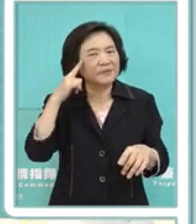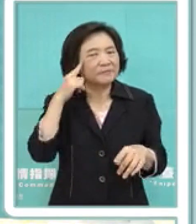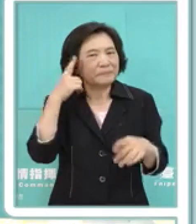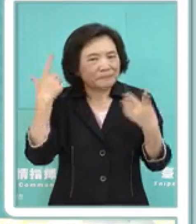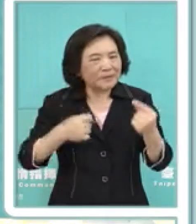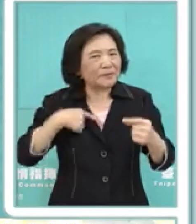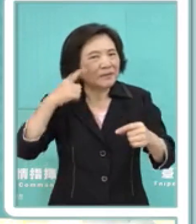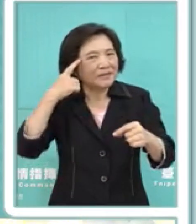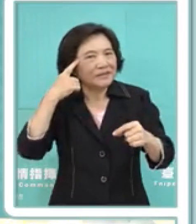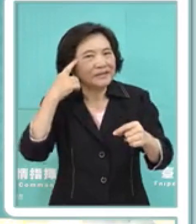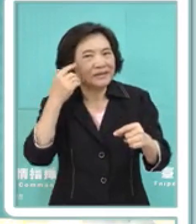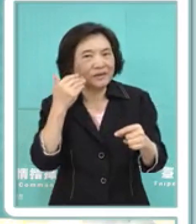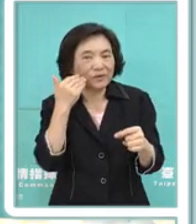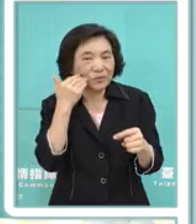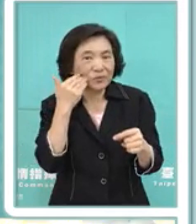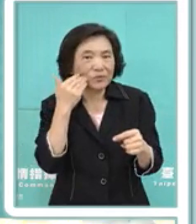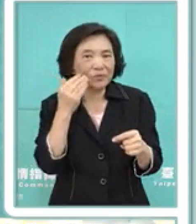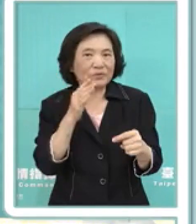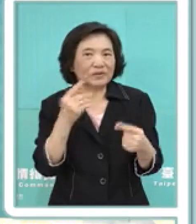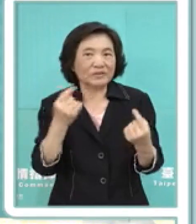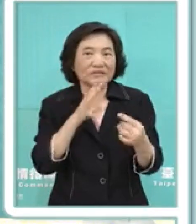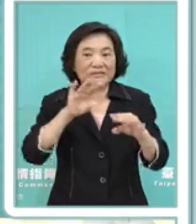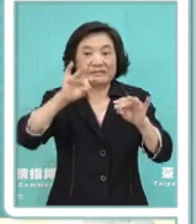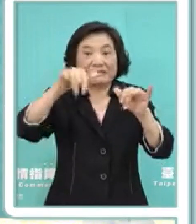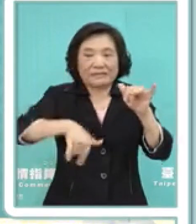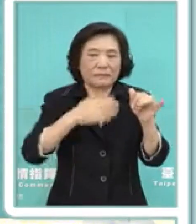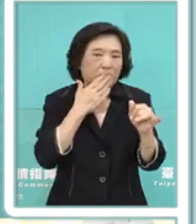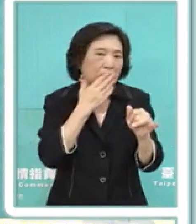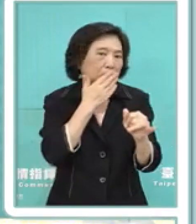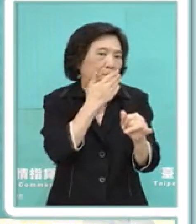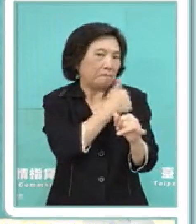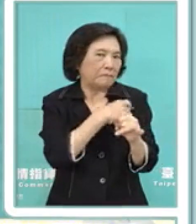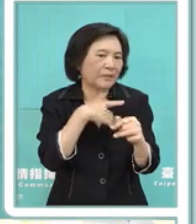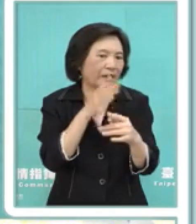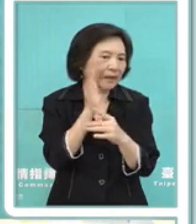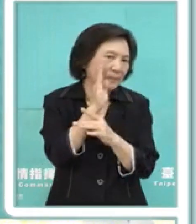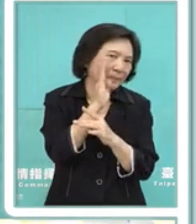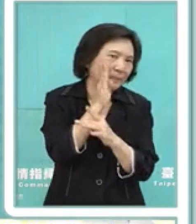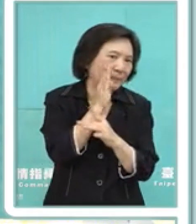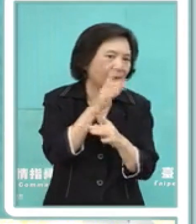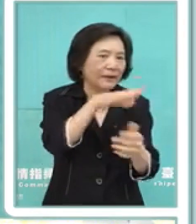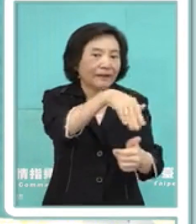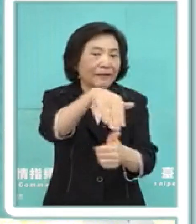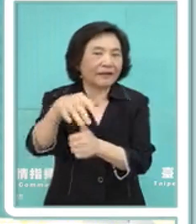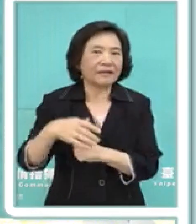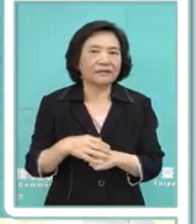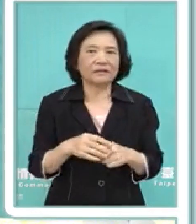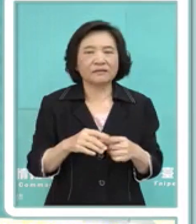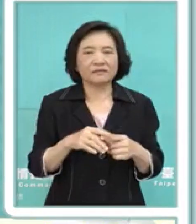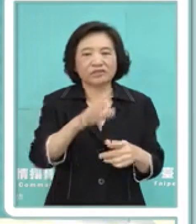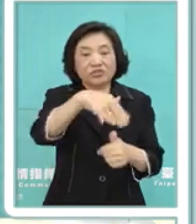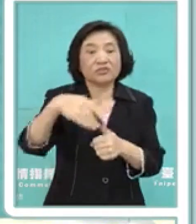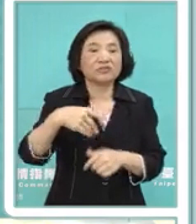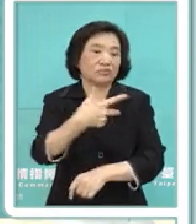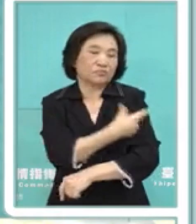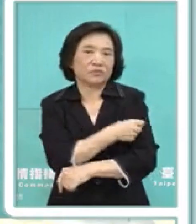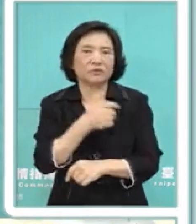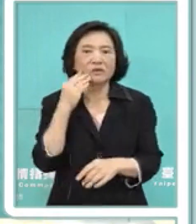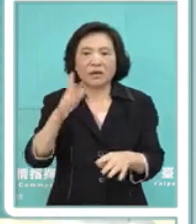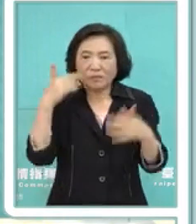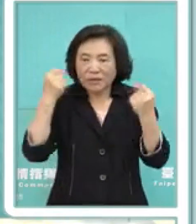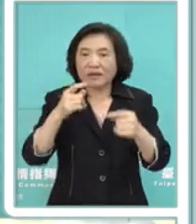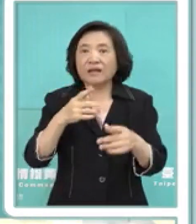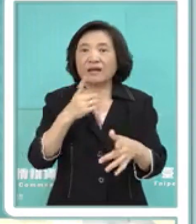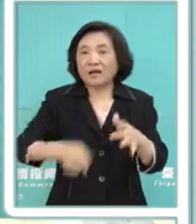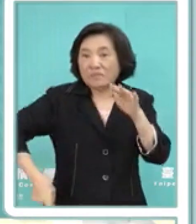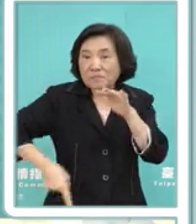种比较地下联络系统让他们出来打。不过也有人说合法的移工都还没打，为什么不合法移工就